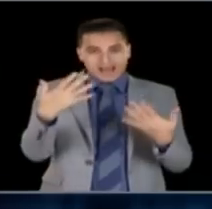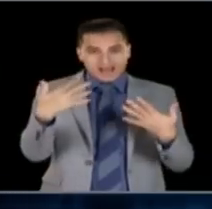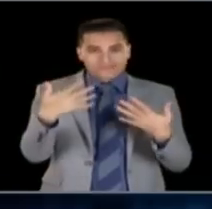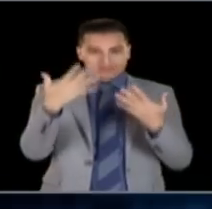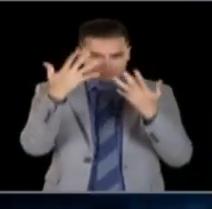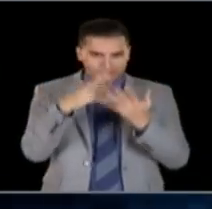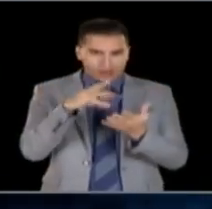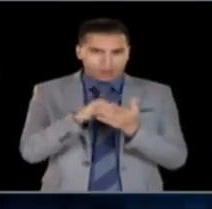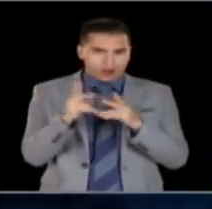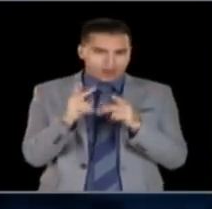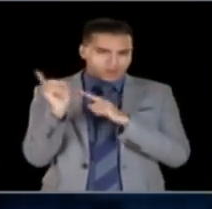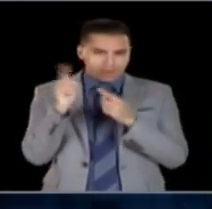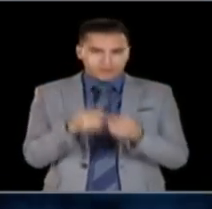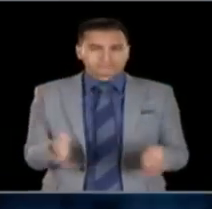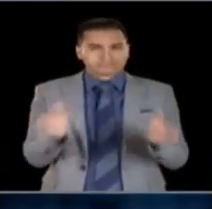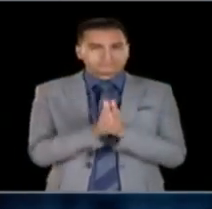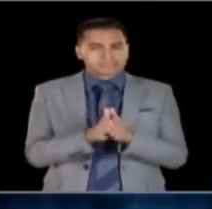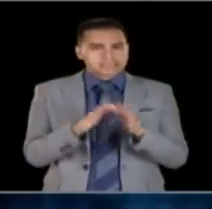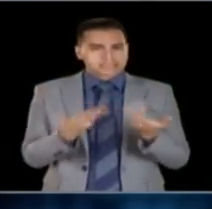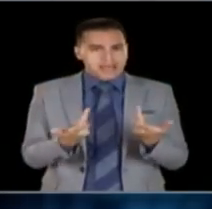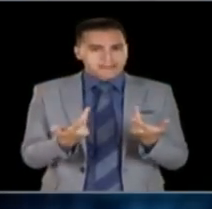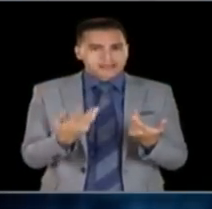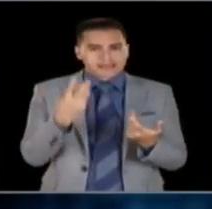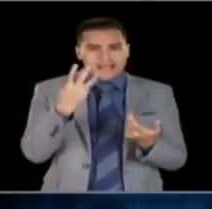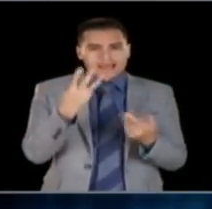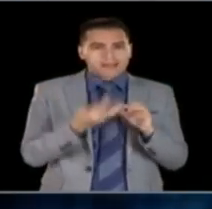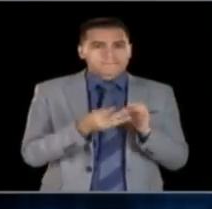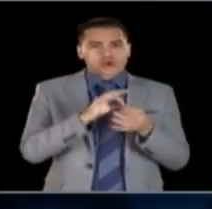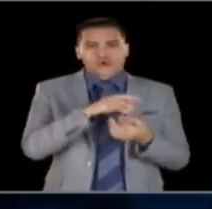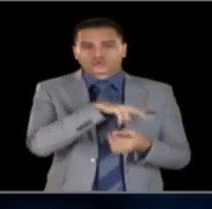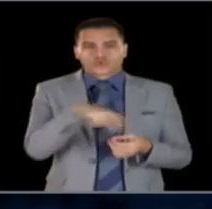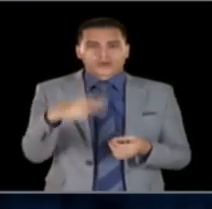جنيه، ويبقى مجموع المبلغ من أول حلقة لحد دلوقتي